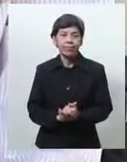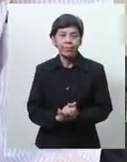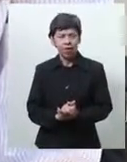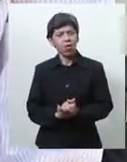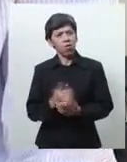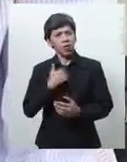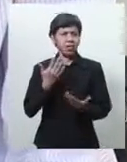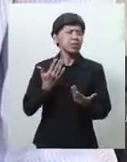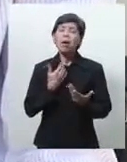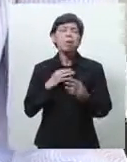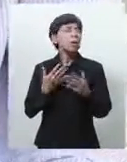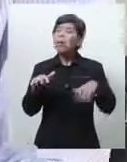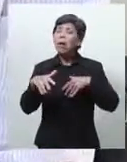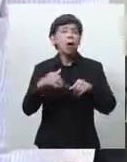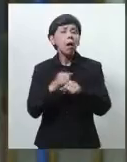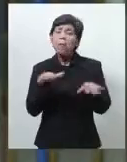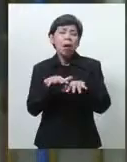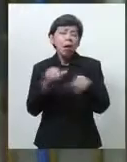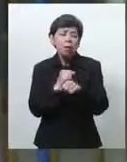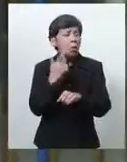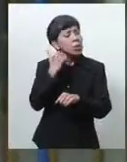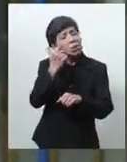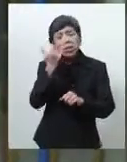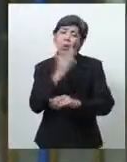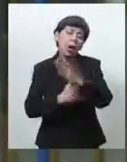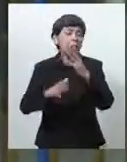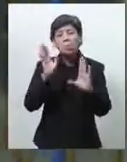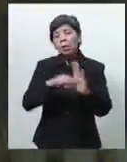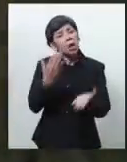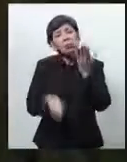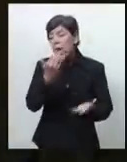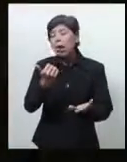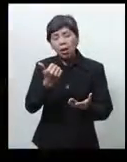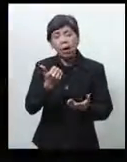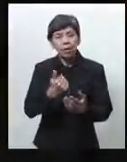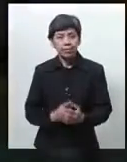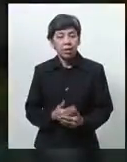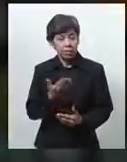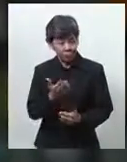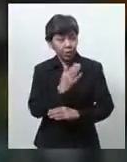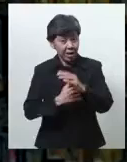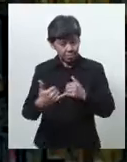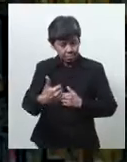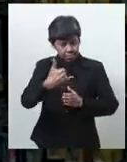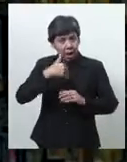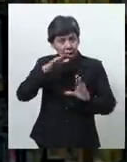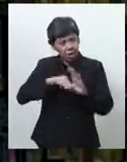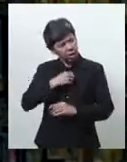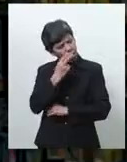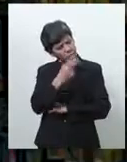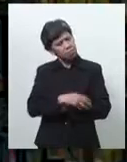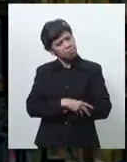ใช่ครับเพราะว่า ไม่ได้แบบว่ามี เขาไม่ได้กีดกันครับ เขามาสมัครงานครับเห็น